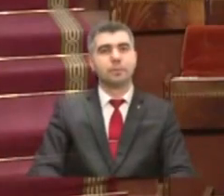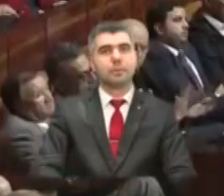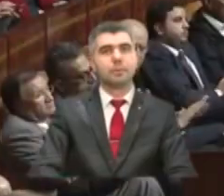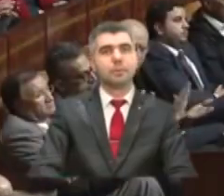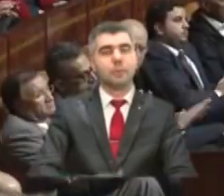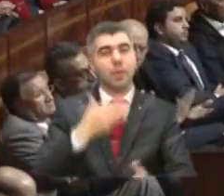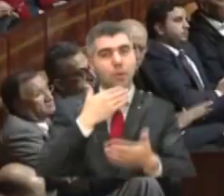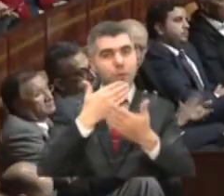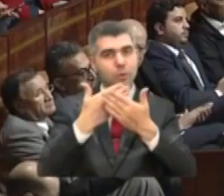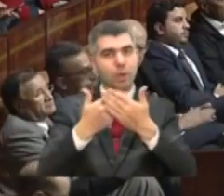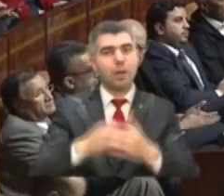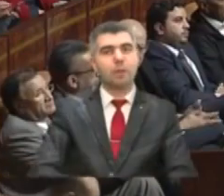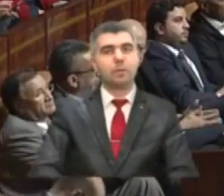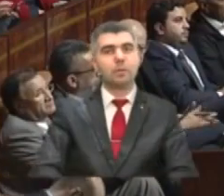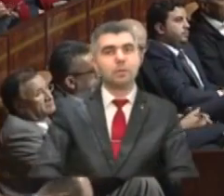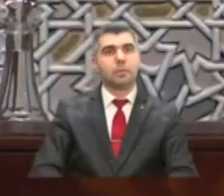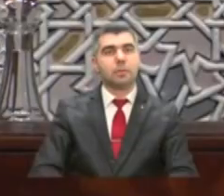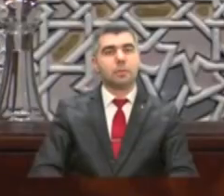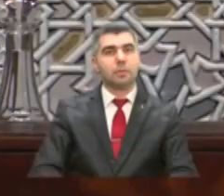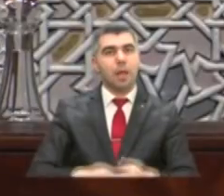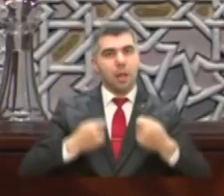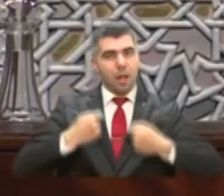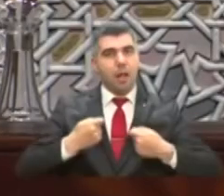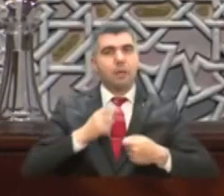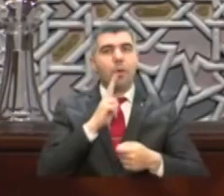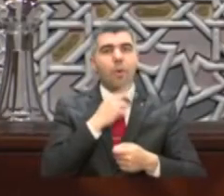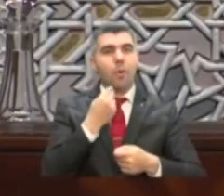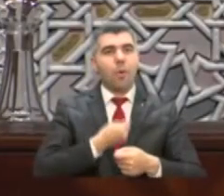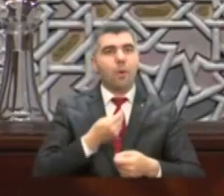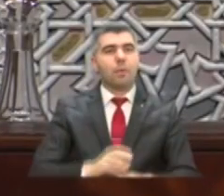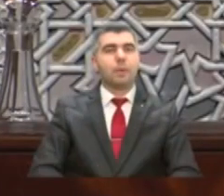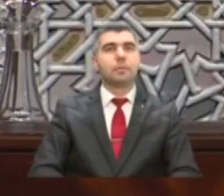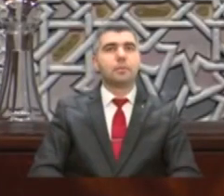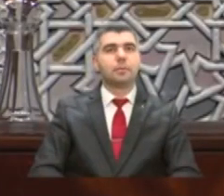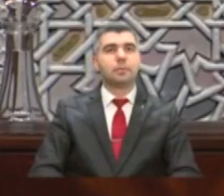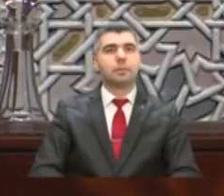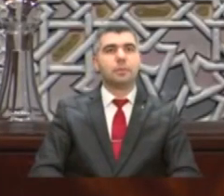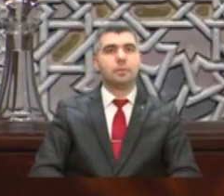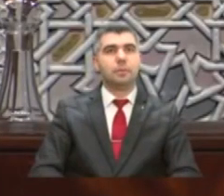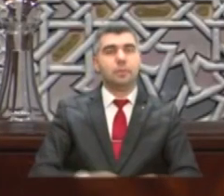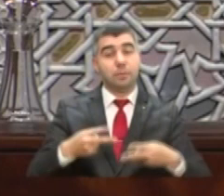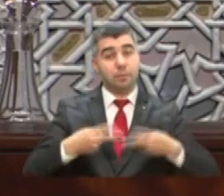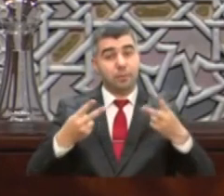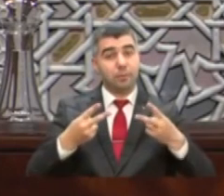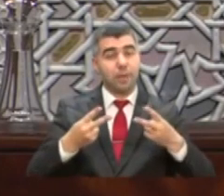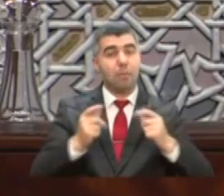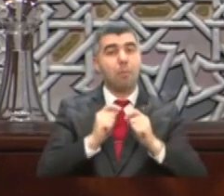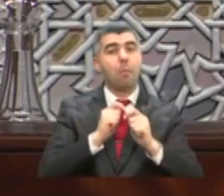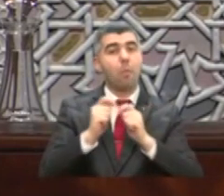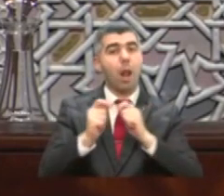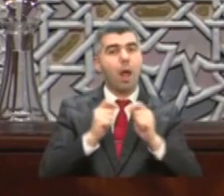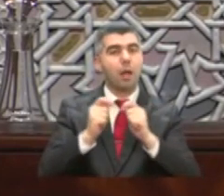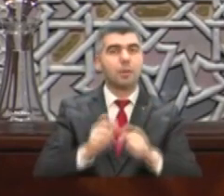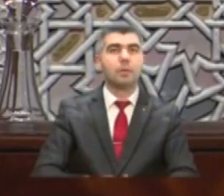شكرا للسيد رئيس الحكومة. نفتح الآن باب